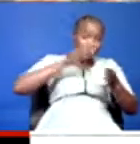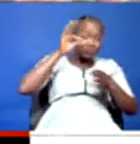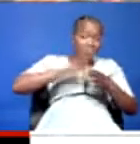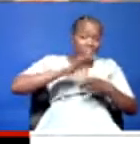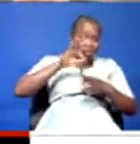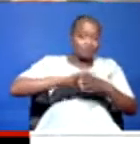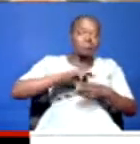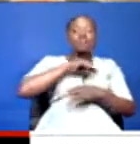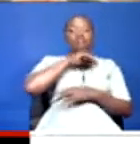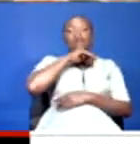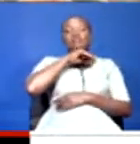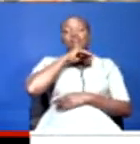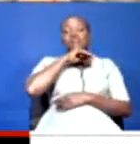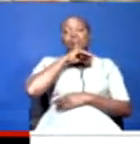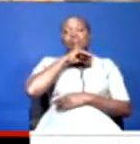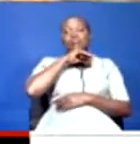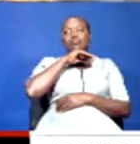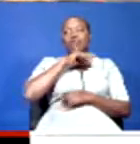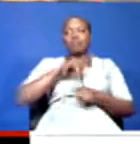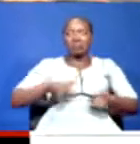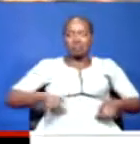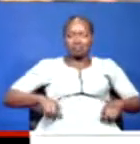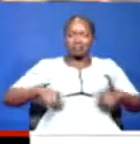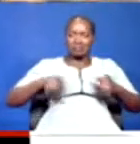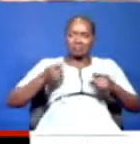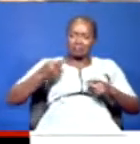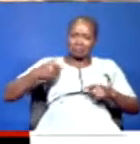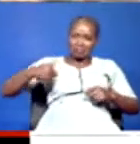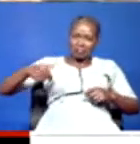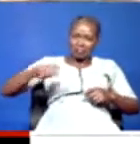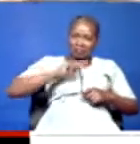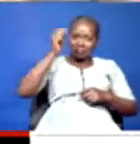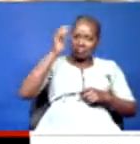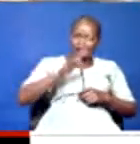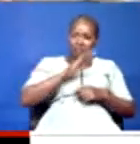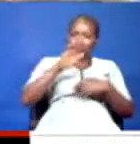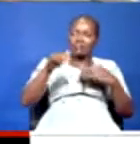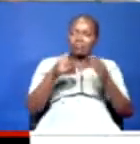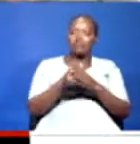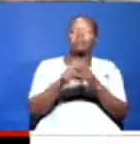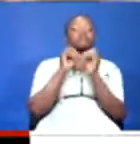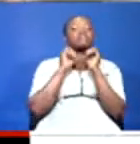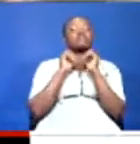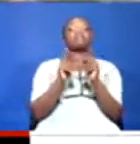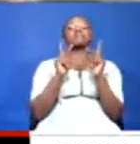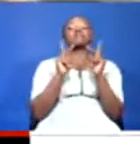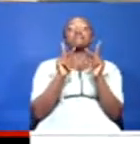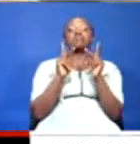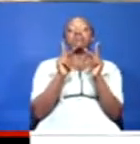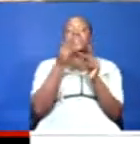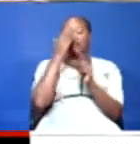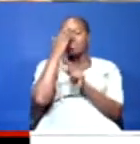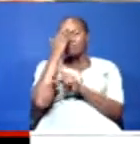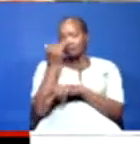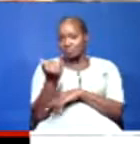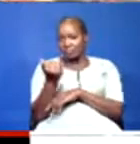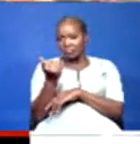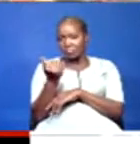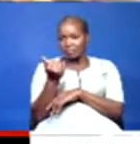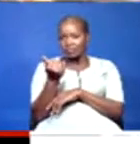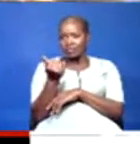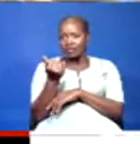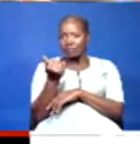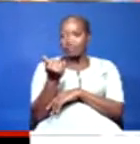kura. Maisha yetu wa Kenya wote itakuwa sawa, kwa sababu yule tunaenda